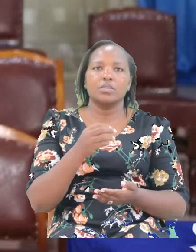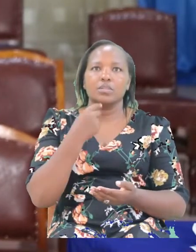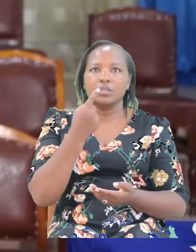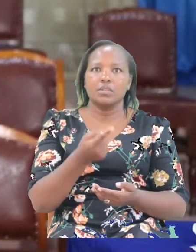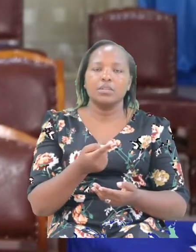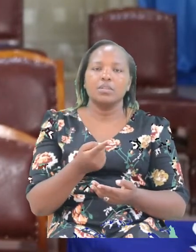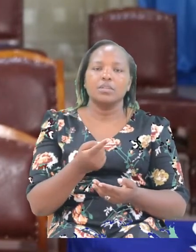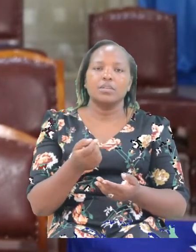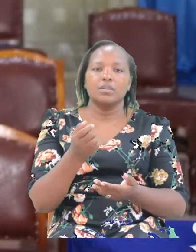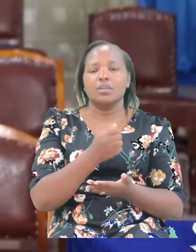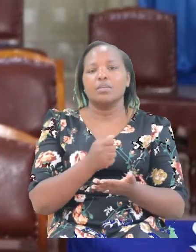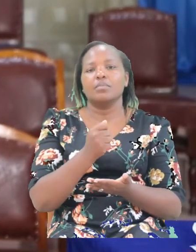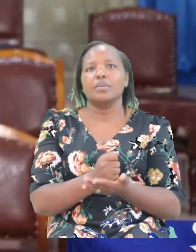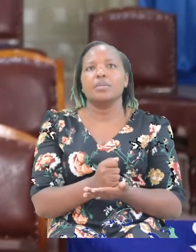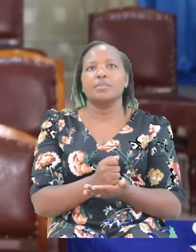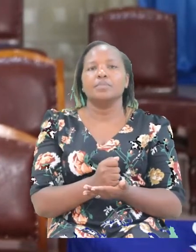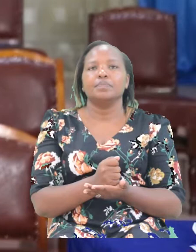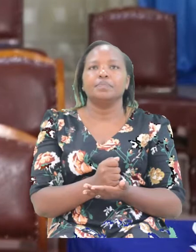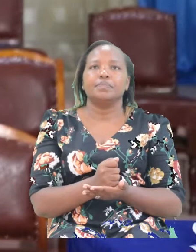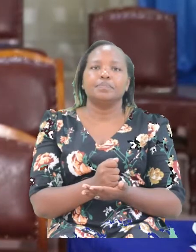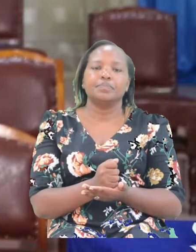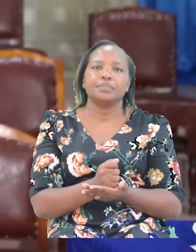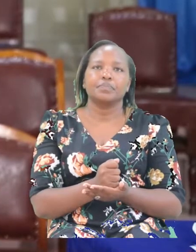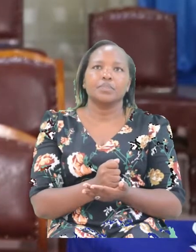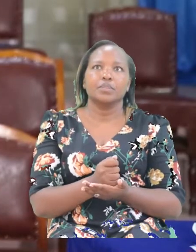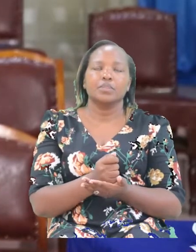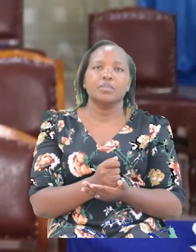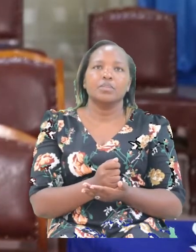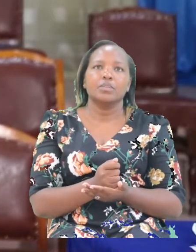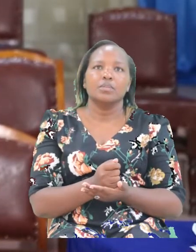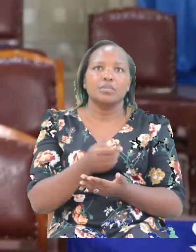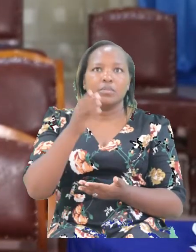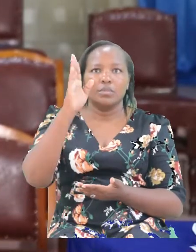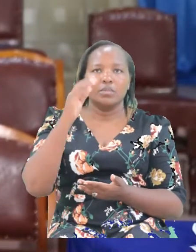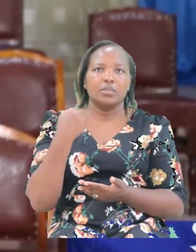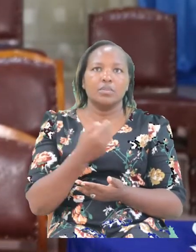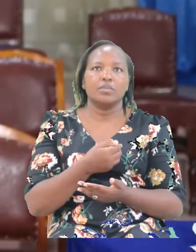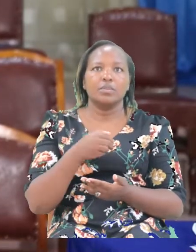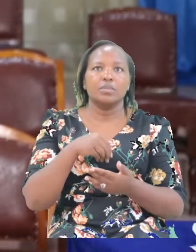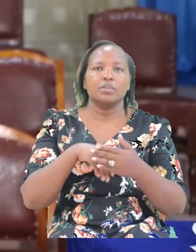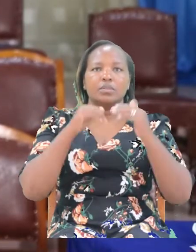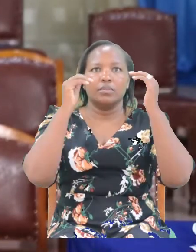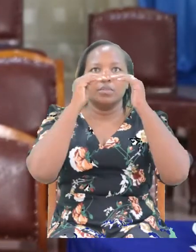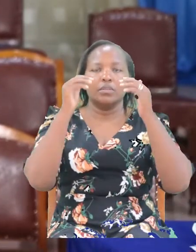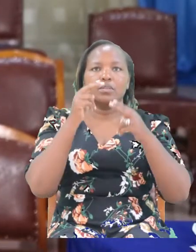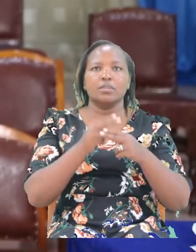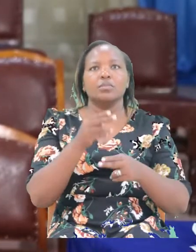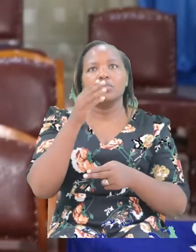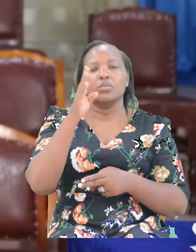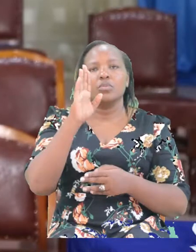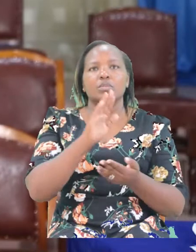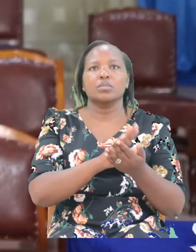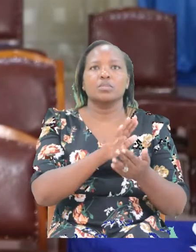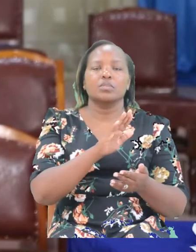tunasema amina. Tuendelee na sala la Bwana. Baba yetu uliye mbinguni, jina